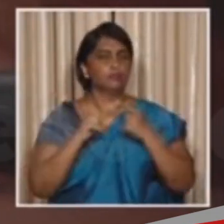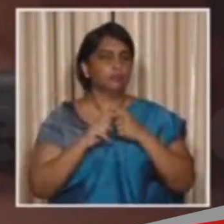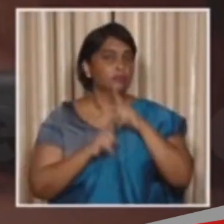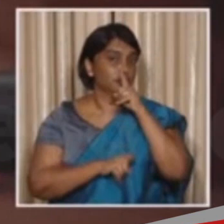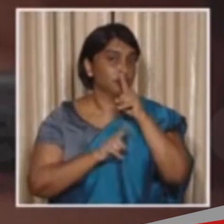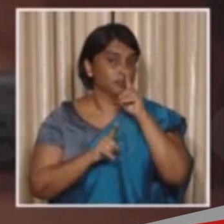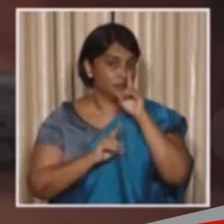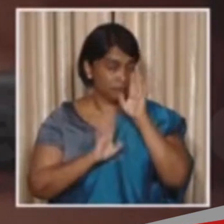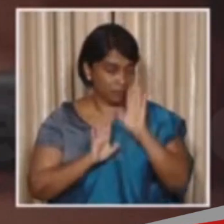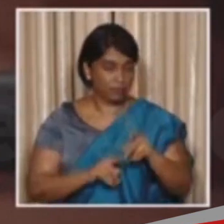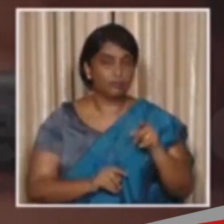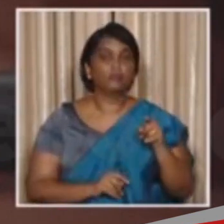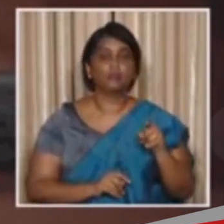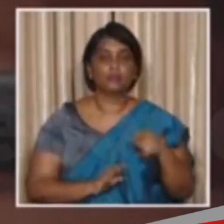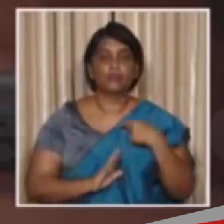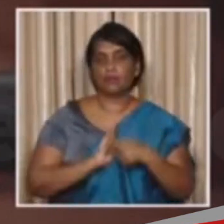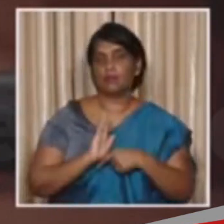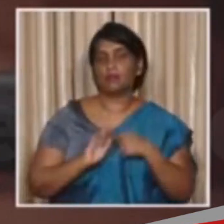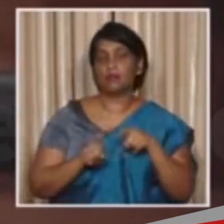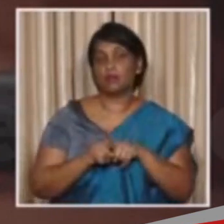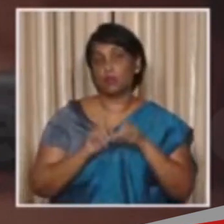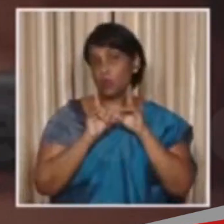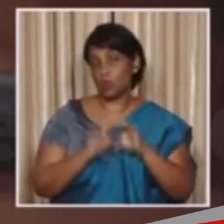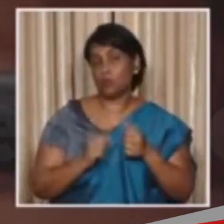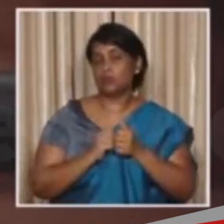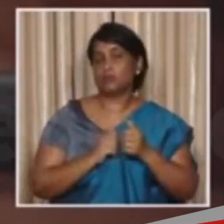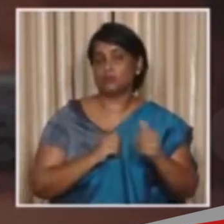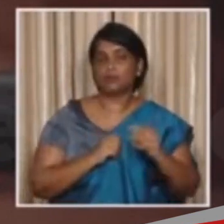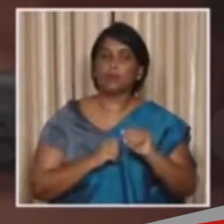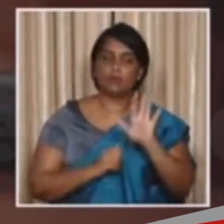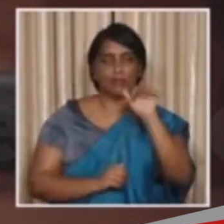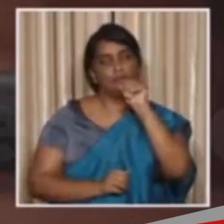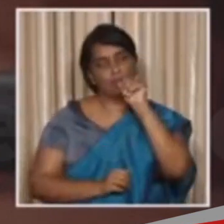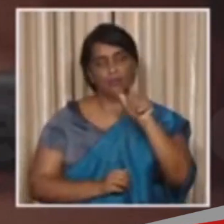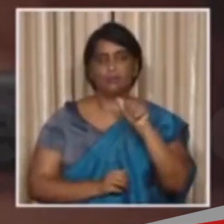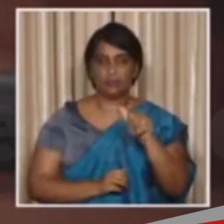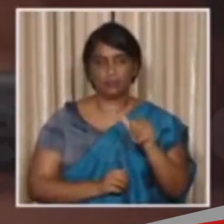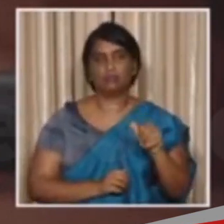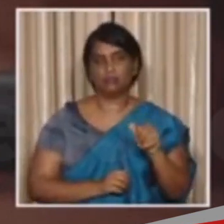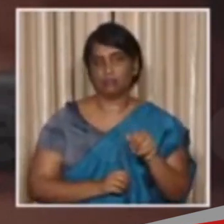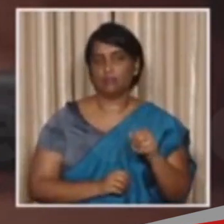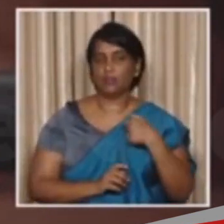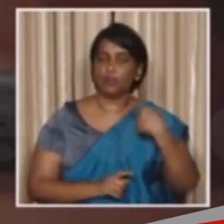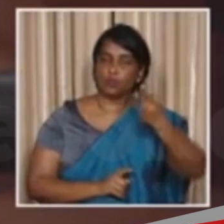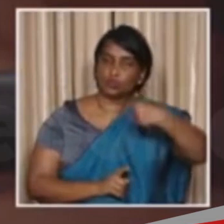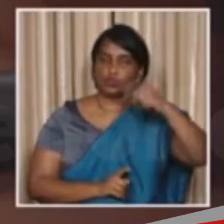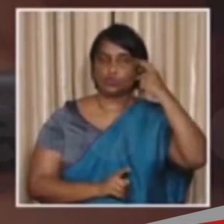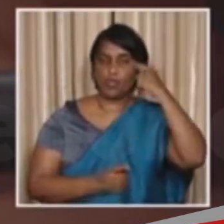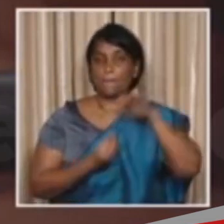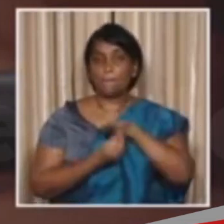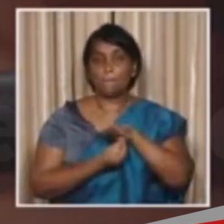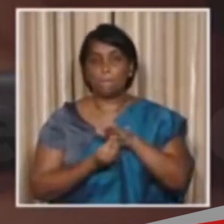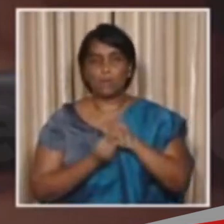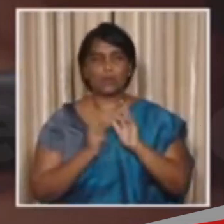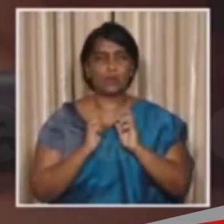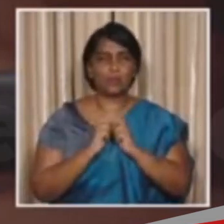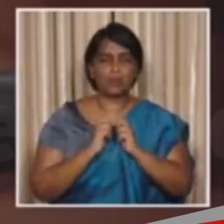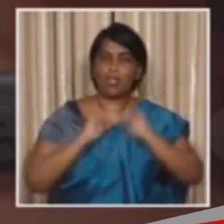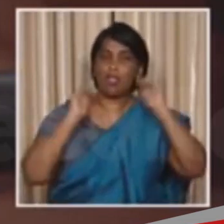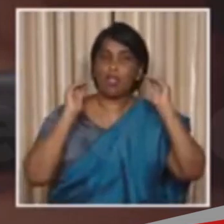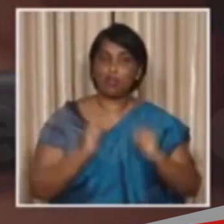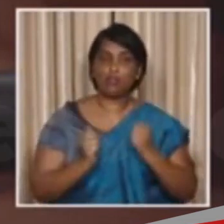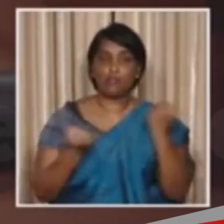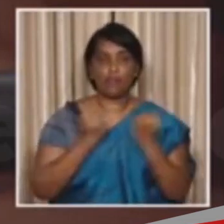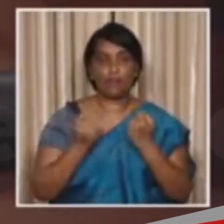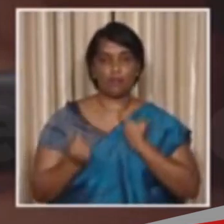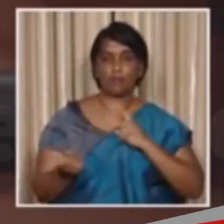රට බවද අප රටක් ලෙස ඊට අනුගත වී යුතු බවද විවාදයක් නැහැ. අපි කවුරුත් දන්නවා පරිසර හානි වලින් අඩු වාහනවලට මාරු වීමට අපි